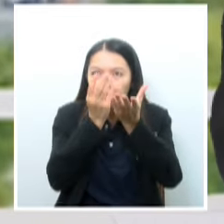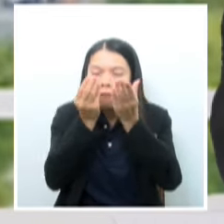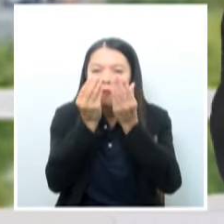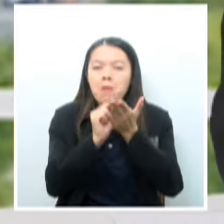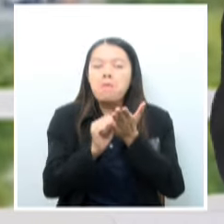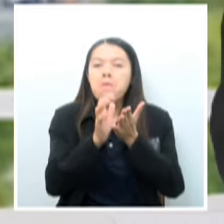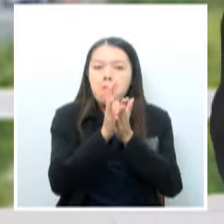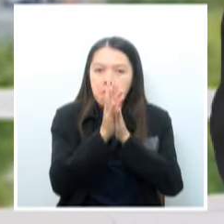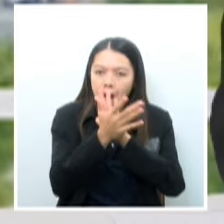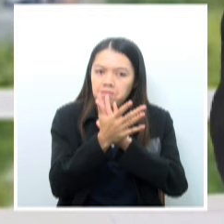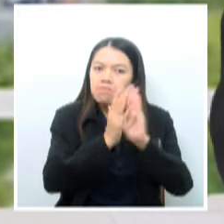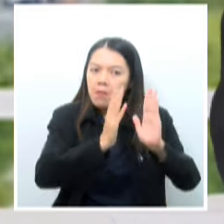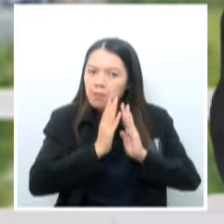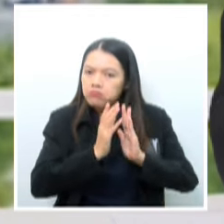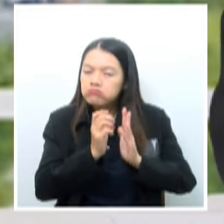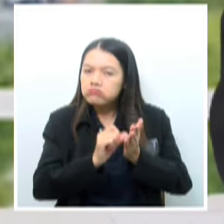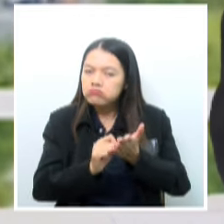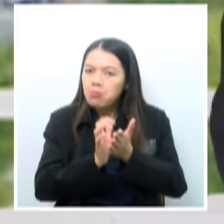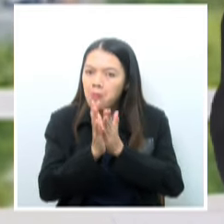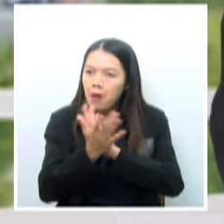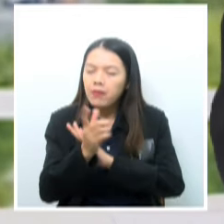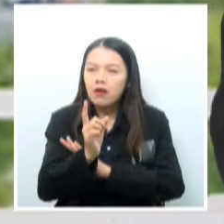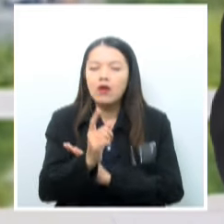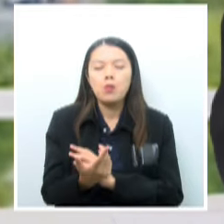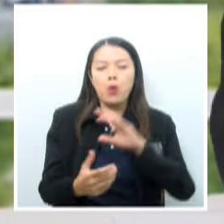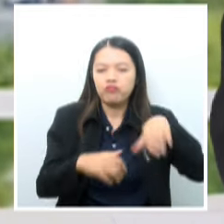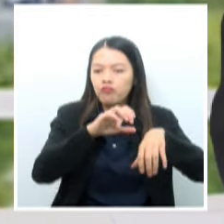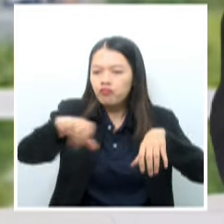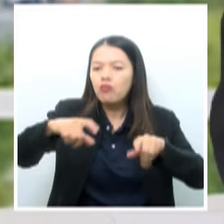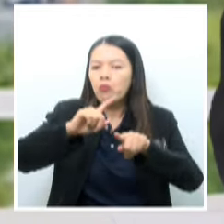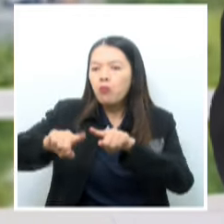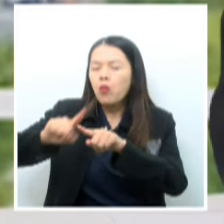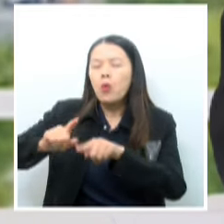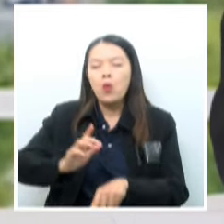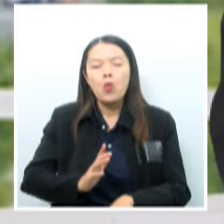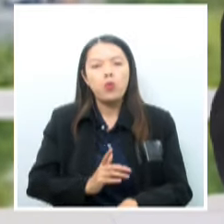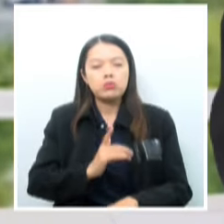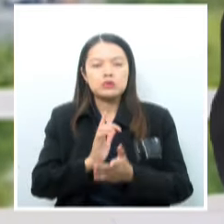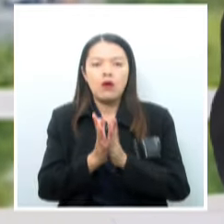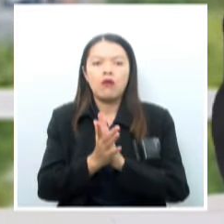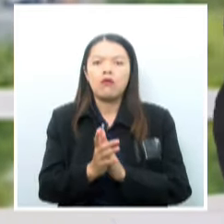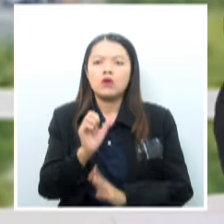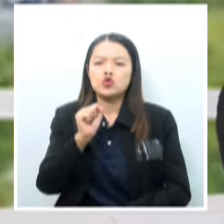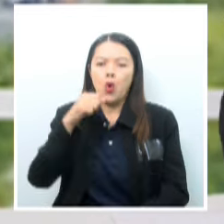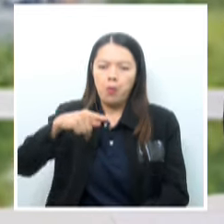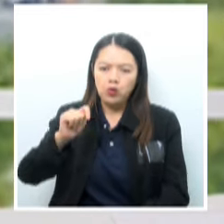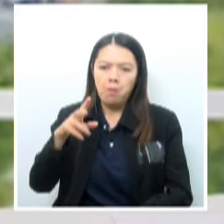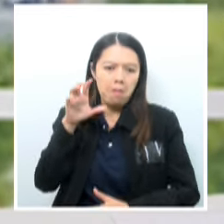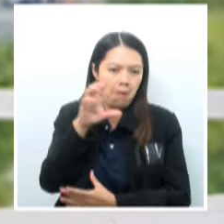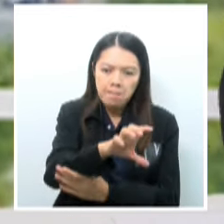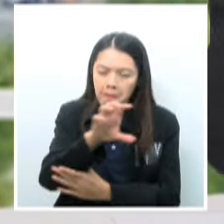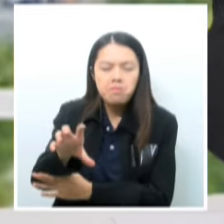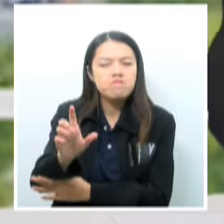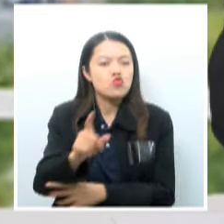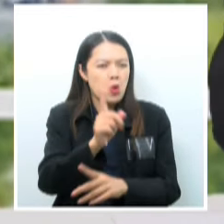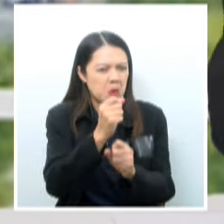ไปปรับใช้ทำไมต้องปรับใช้เพราะว่าแต่ละบริบทพื้นที่ค่ะก็จะมีความแตกต่างกันสวท.ไม่ได้บังคับให้ทุกท่านนะคะว่าแต่ละพื้นที่เ